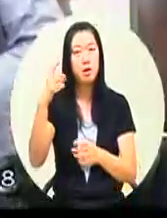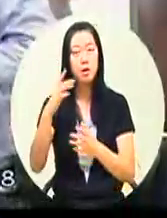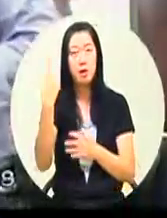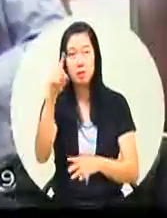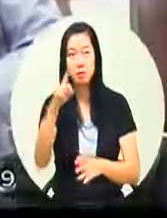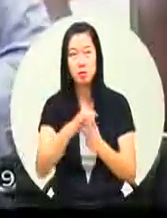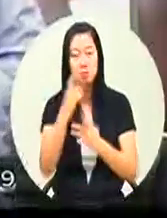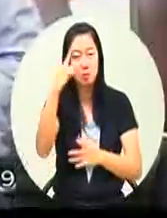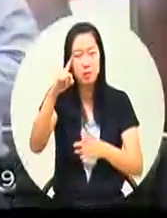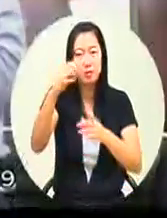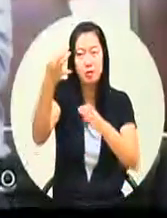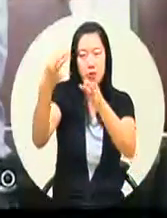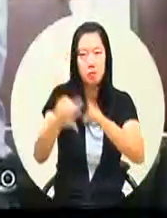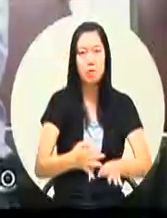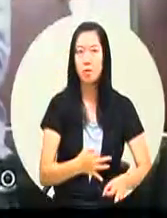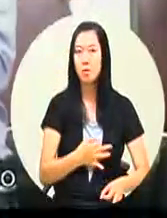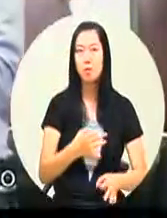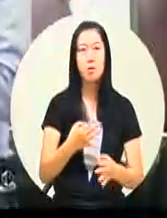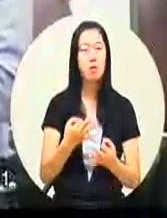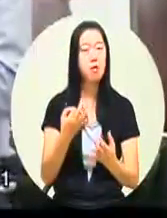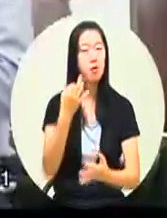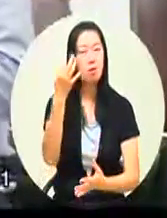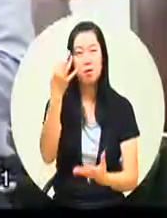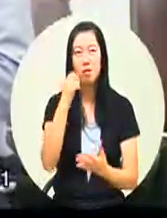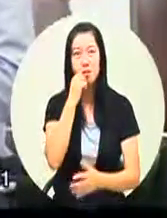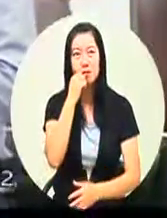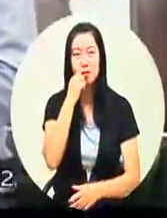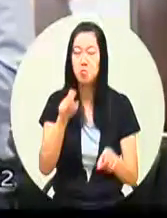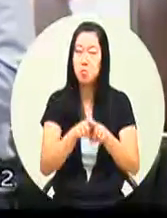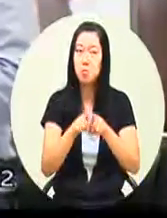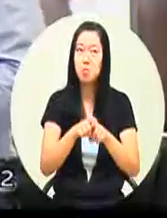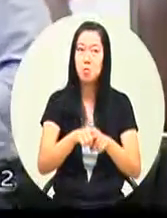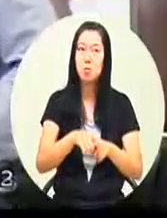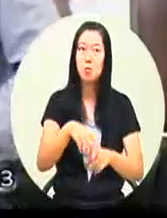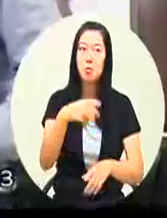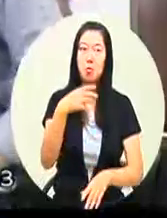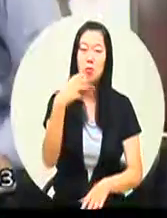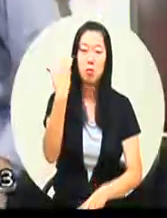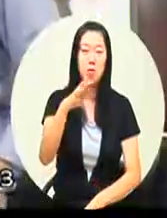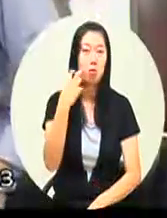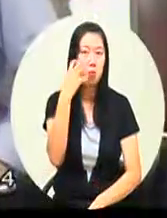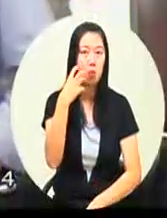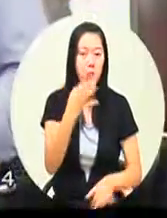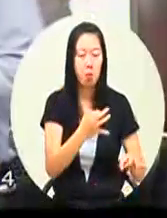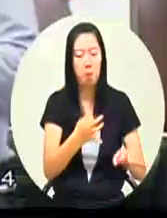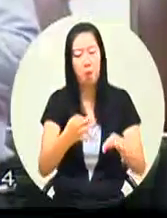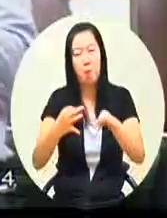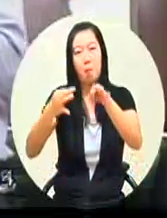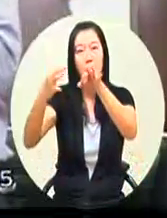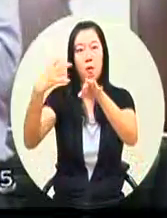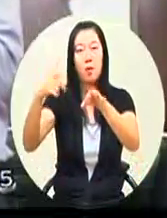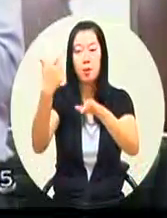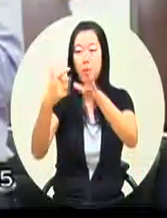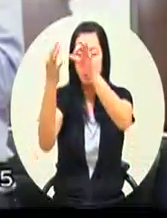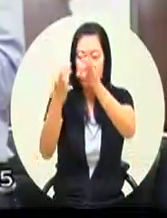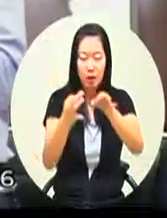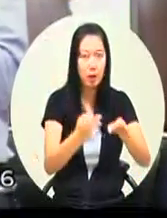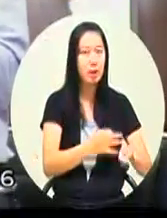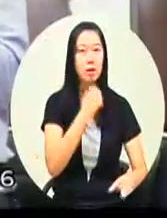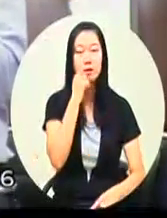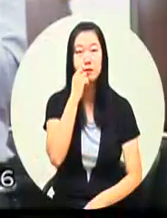然那个滞销有可能，不然一般水果慢慢去里要下来的机会很少的，所以变成说大